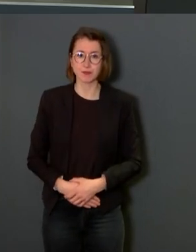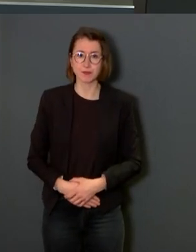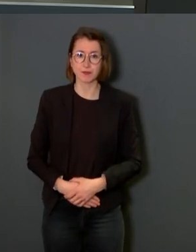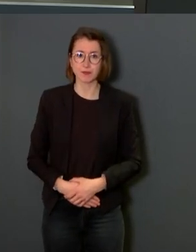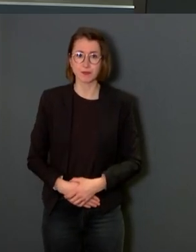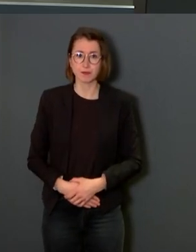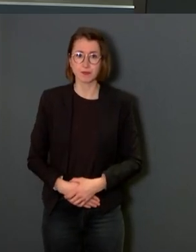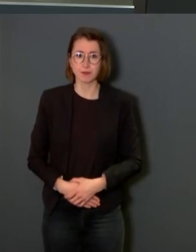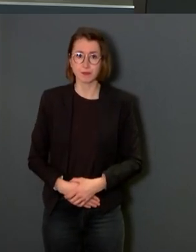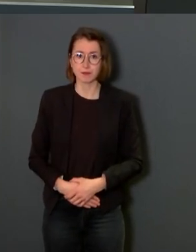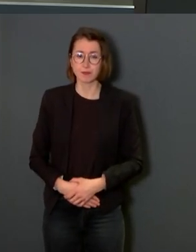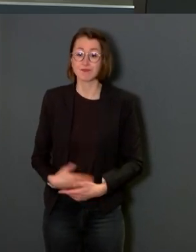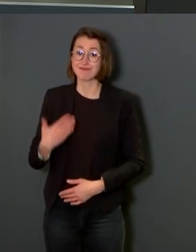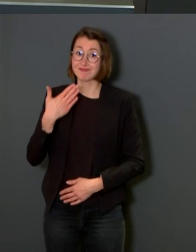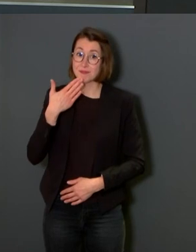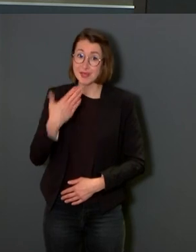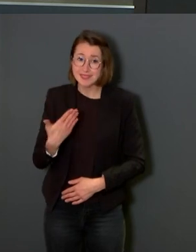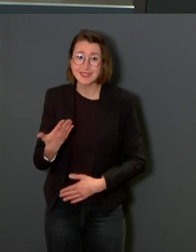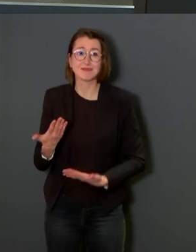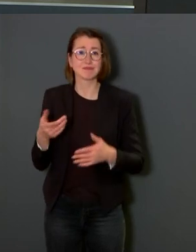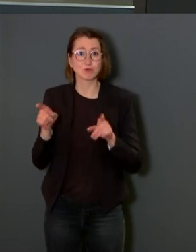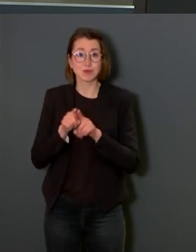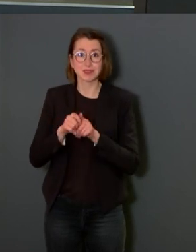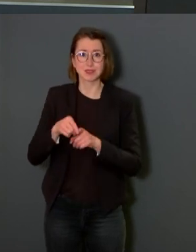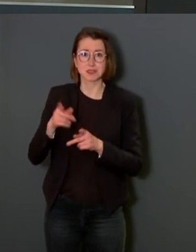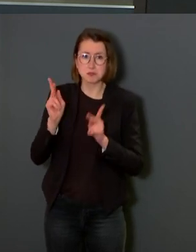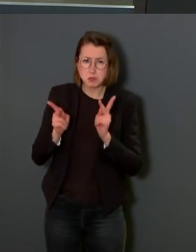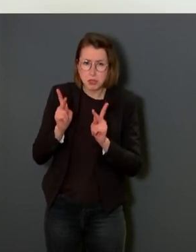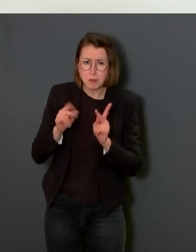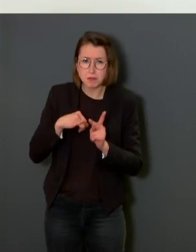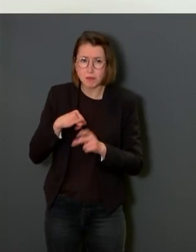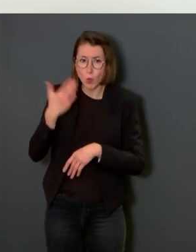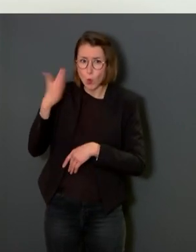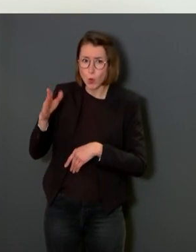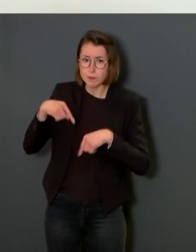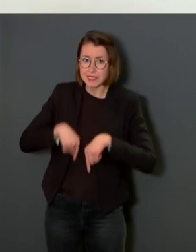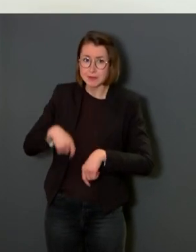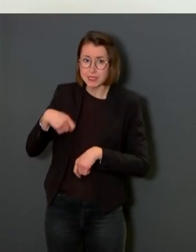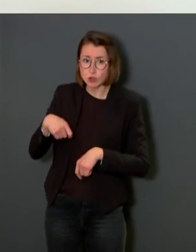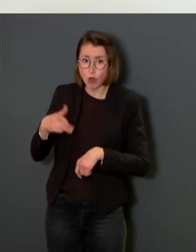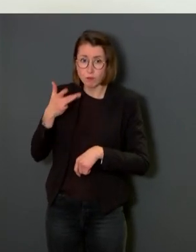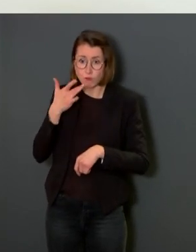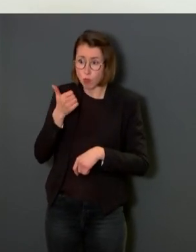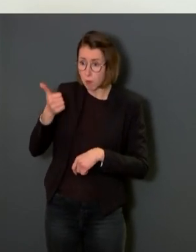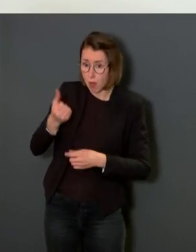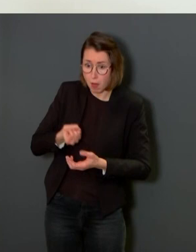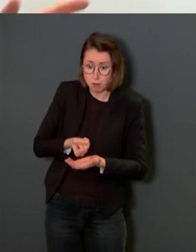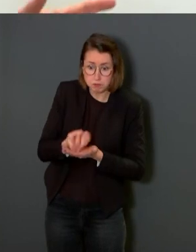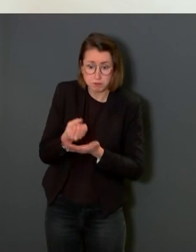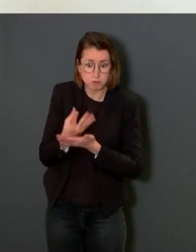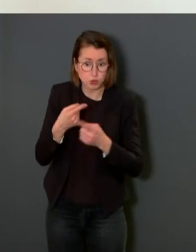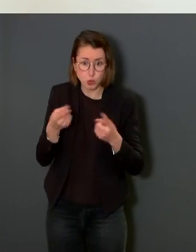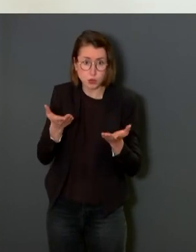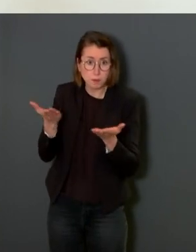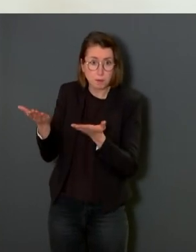L'occasion aux autres ministres présidents de s'exprimer peut-être au pupitre, je pense que c'est le plus facile de le faire comme ça. Pierre-Yves